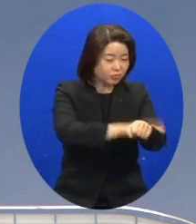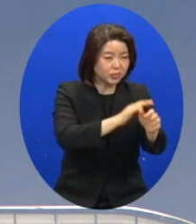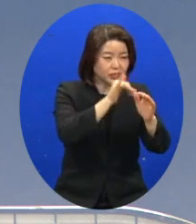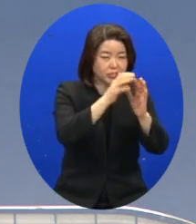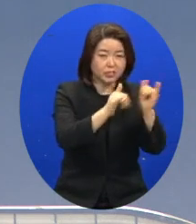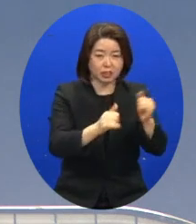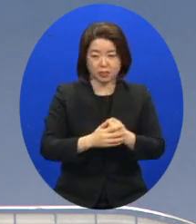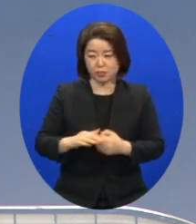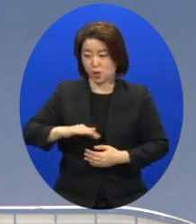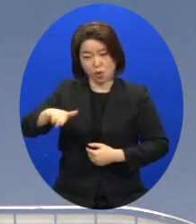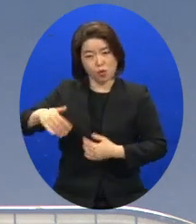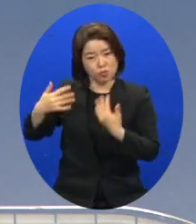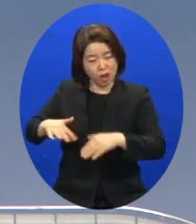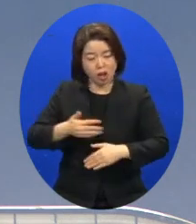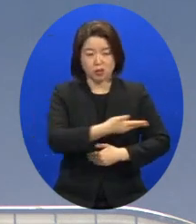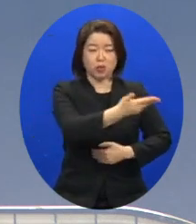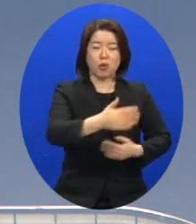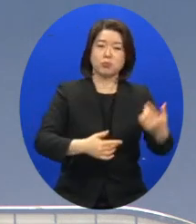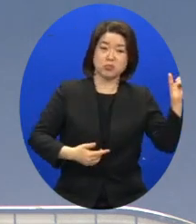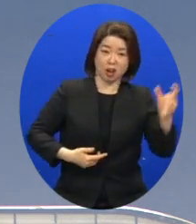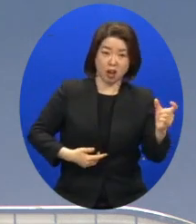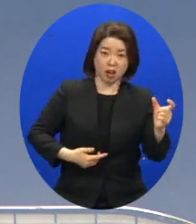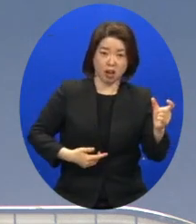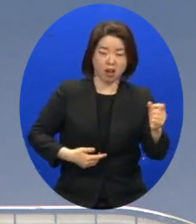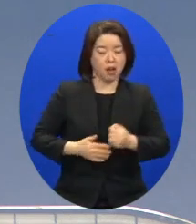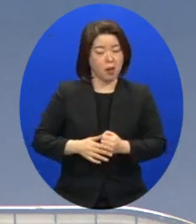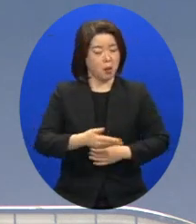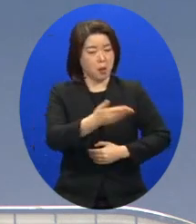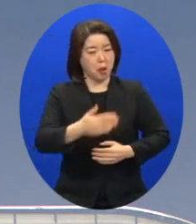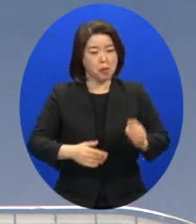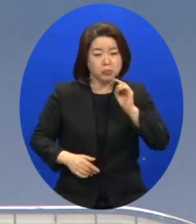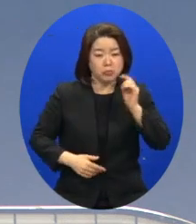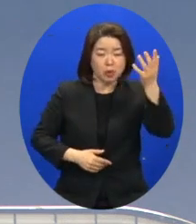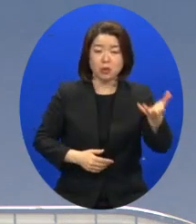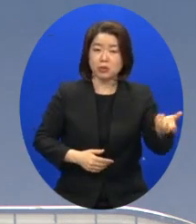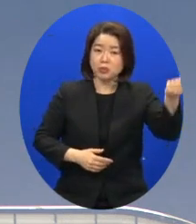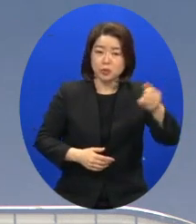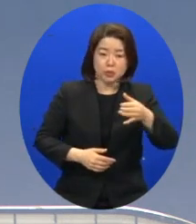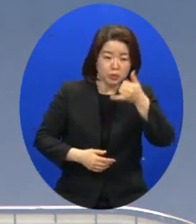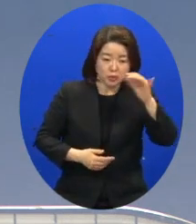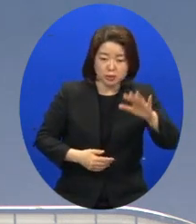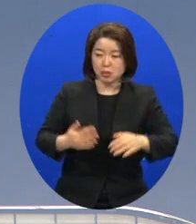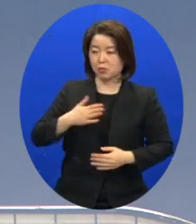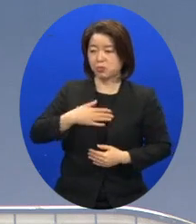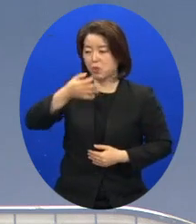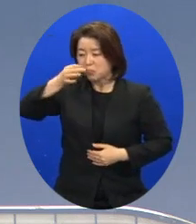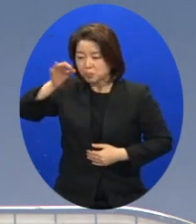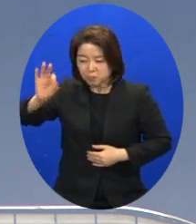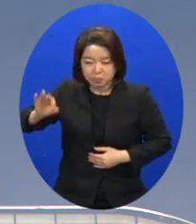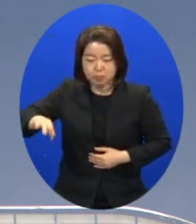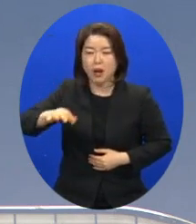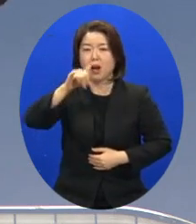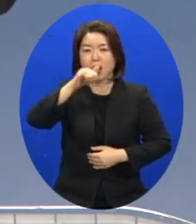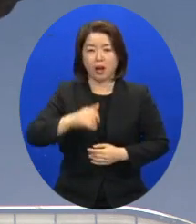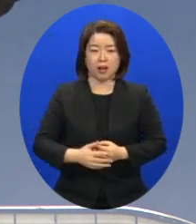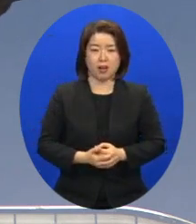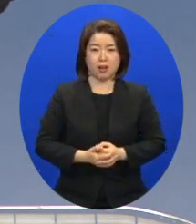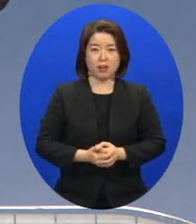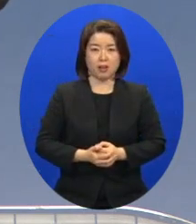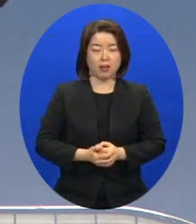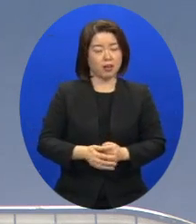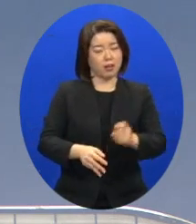약하나 여러분은 강합니다 우리는 여러분은 영광을 누리고 있으나 우리는 천대를 받고 있습니다 고린도 교회의